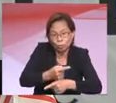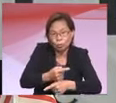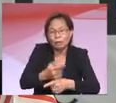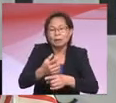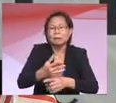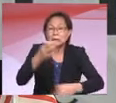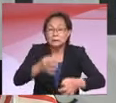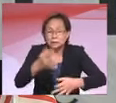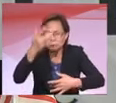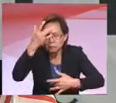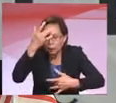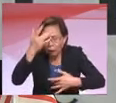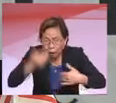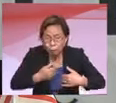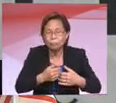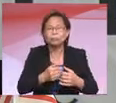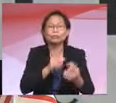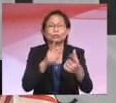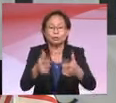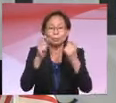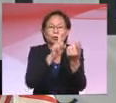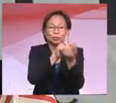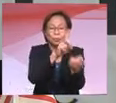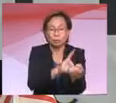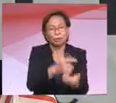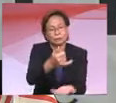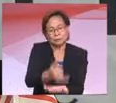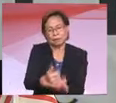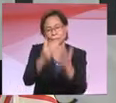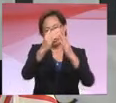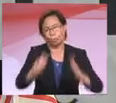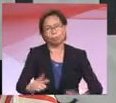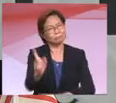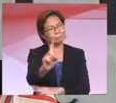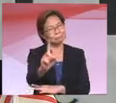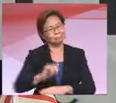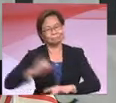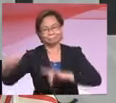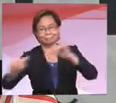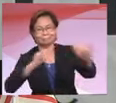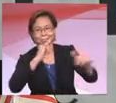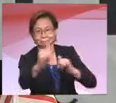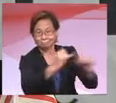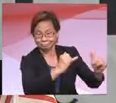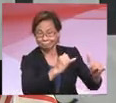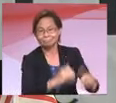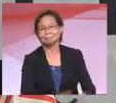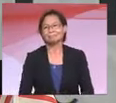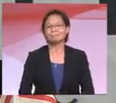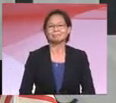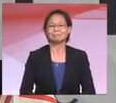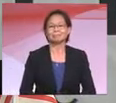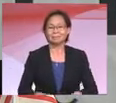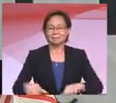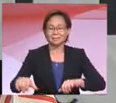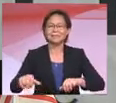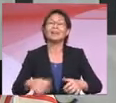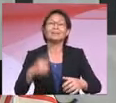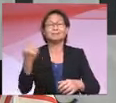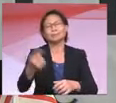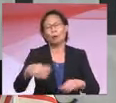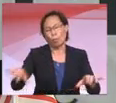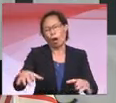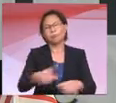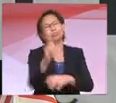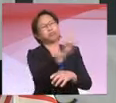segera jika bergejala, duduk di rumah dan elakkan kunjung-mengunjung. lakukan aktiviti disinfeksi dan pembersihan